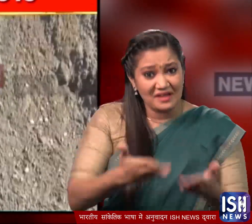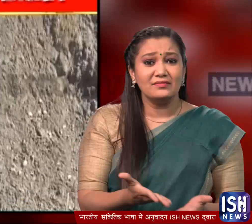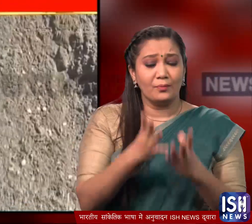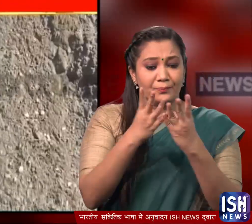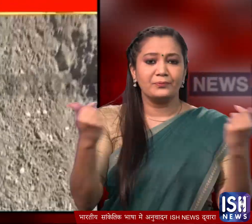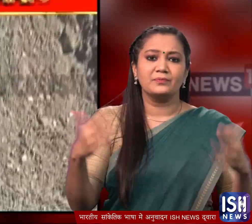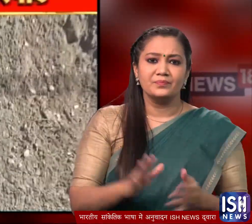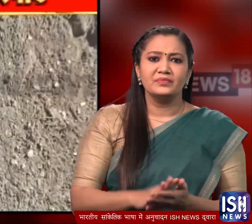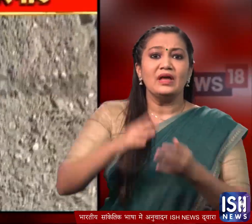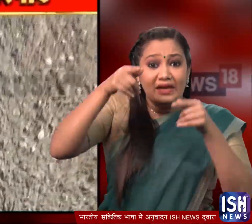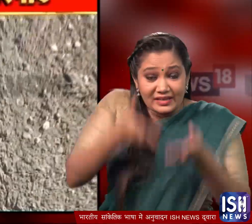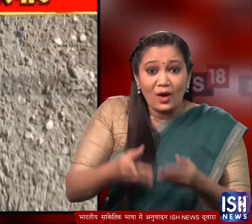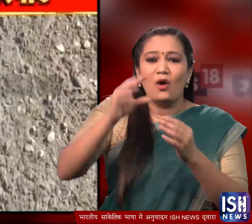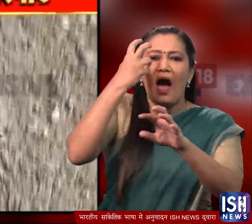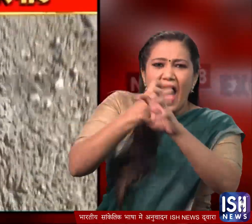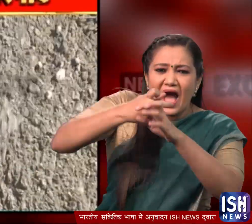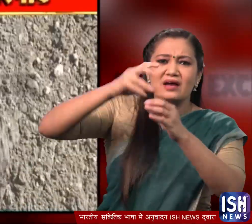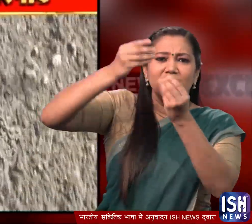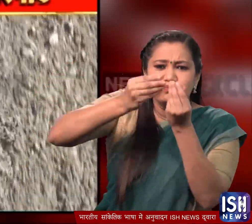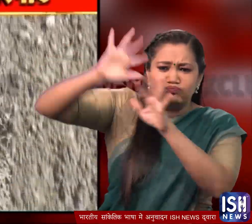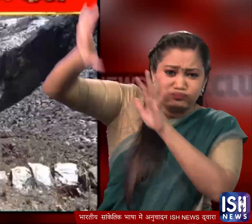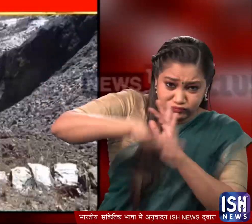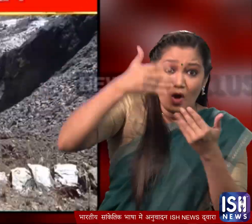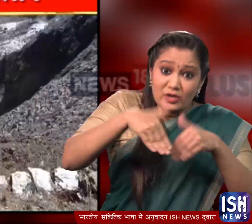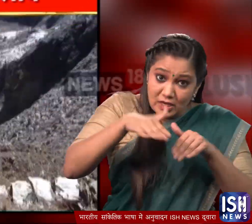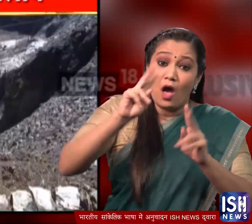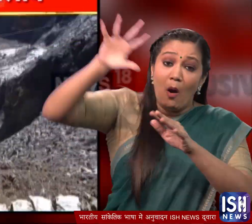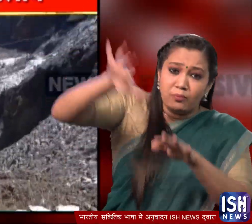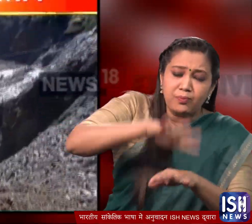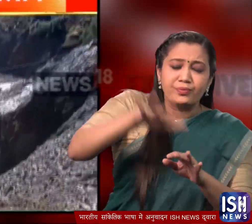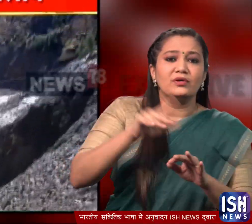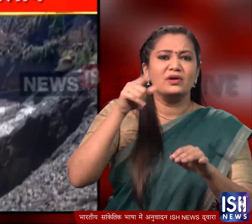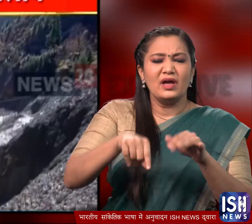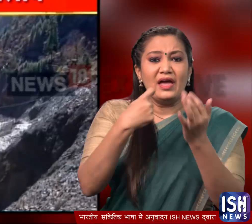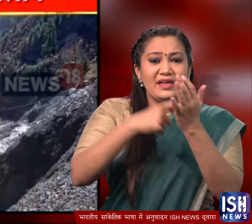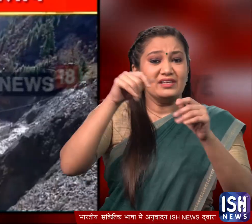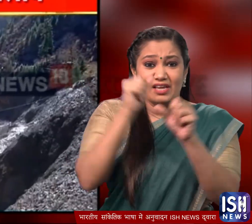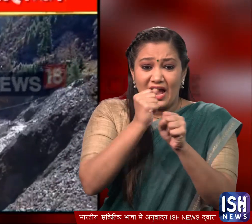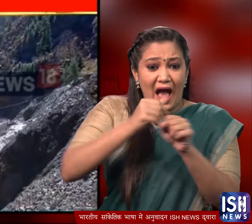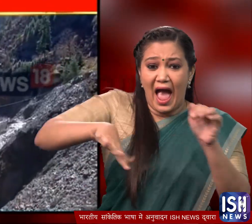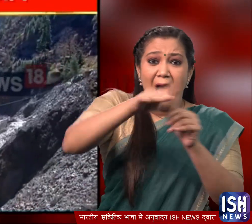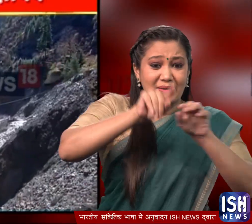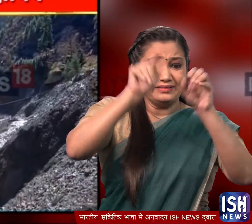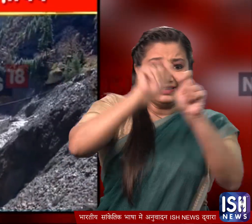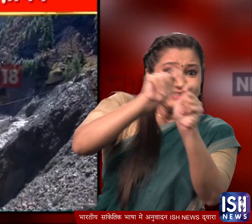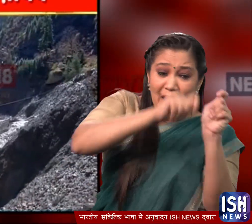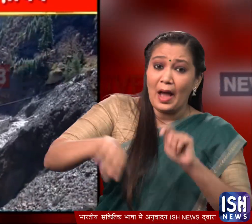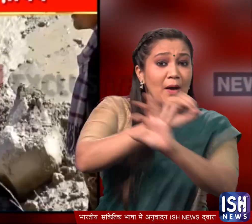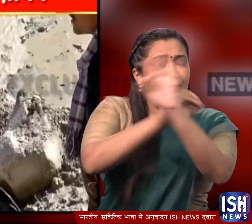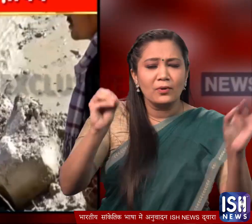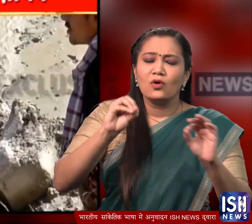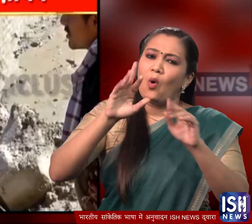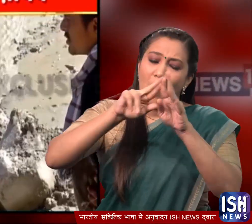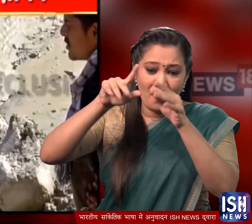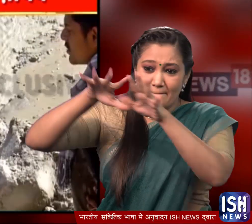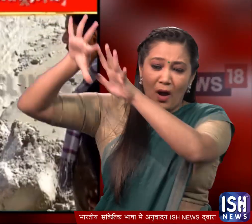थे। पहाड़ों से पत्थरों और रेत का रिसना अब भी थमा नहीं है, लेकिन दावा ये किया जा रहा है कि अगर ऋषि गंगा पावर प्रोजेक्ट यहाँ मौजूद नहीं होता